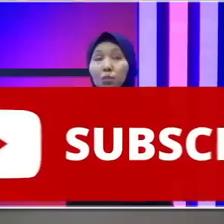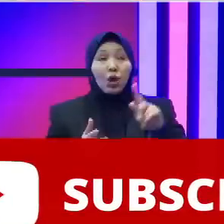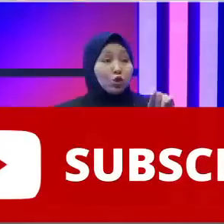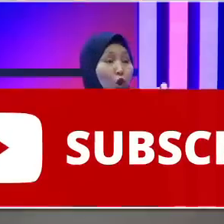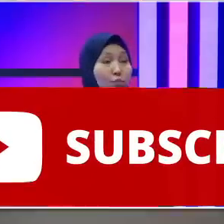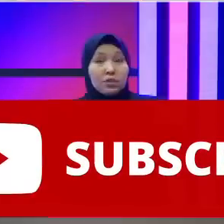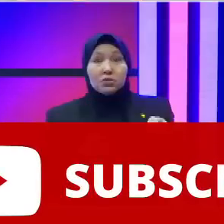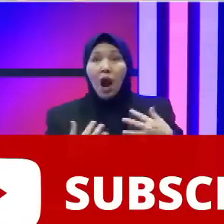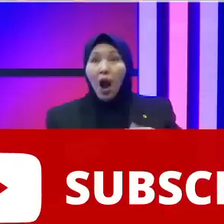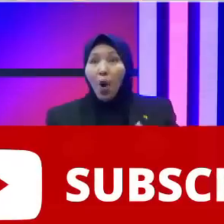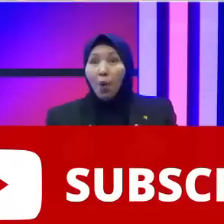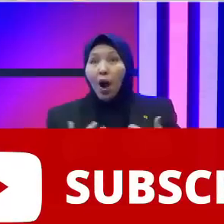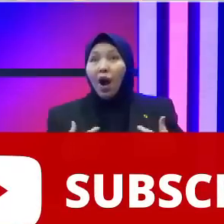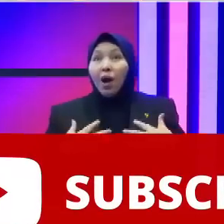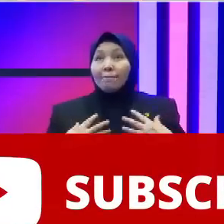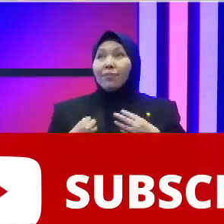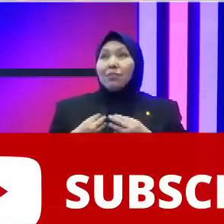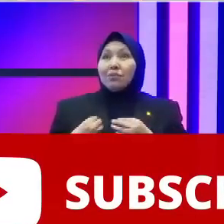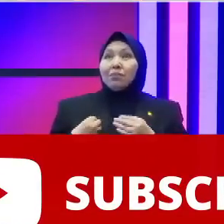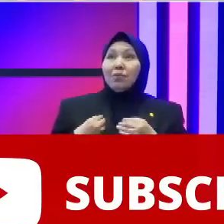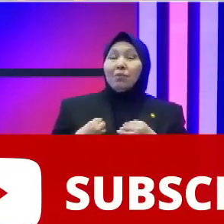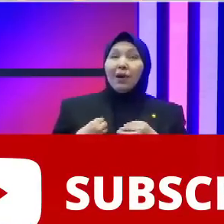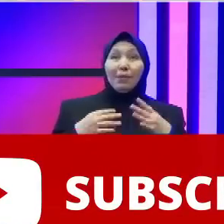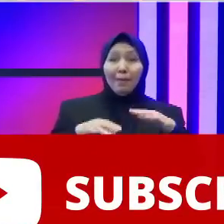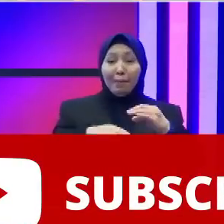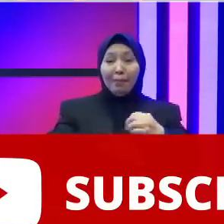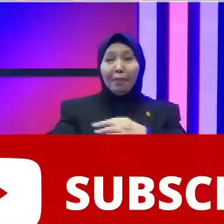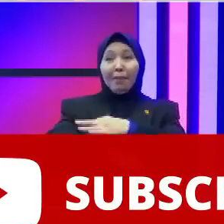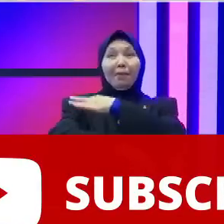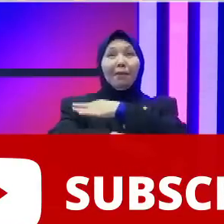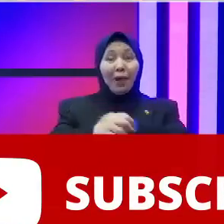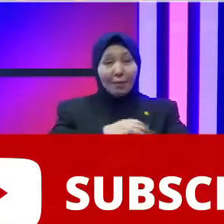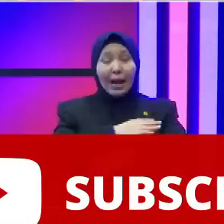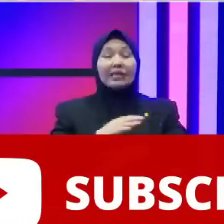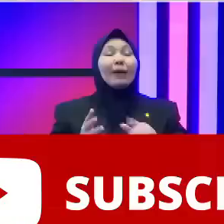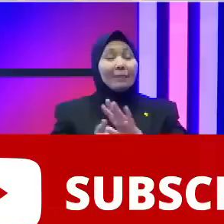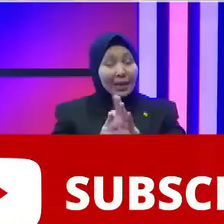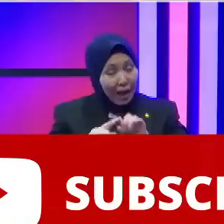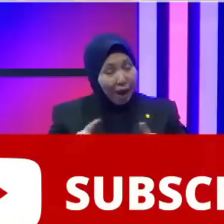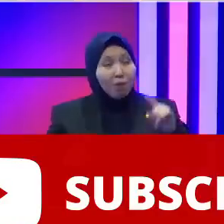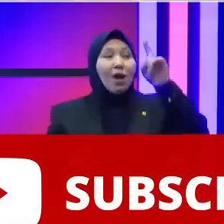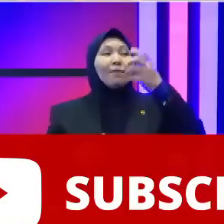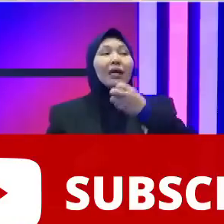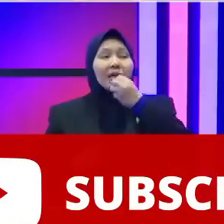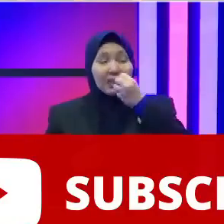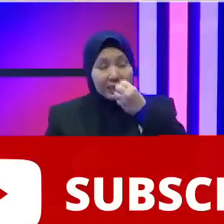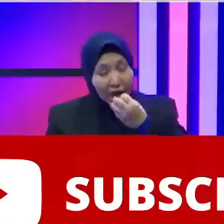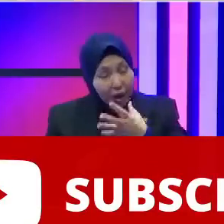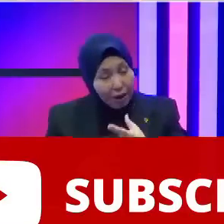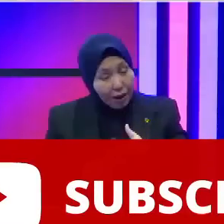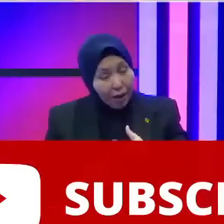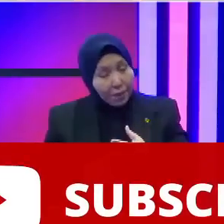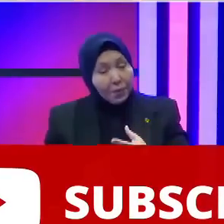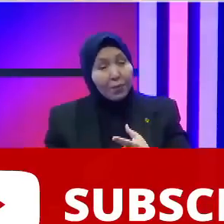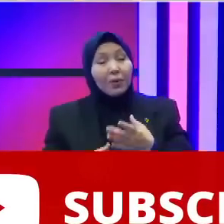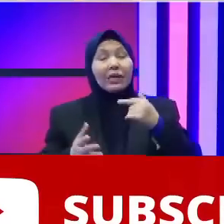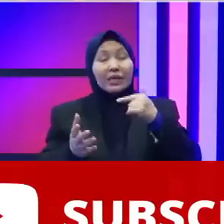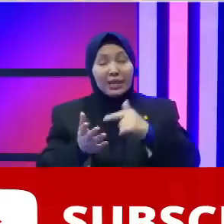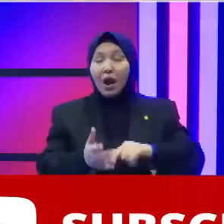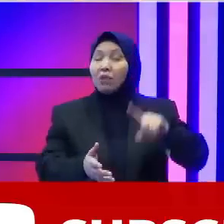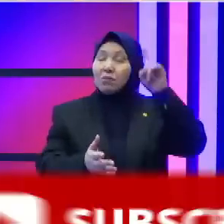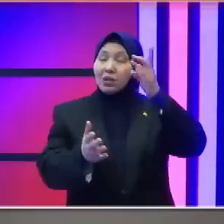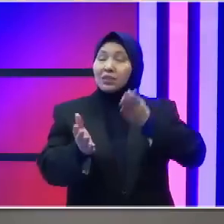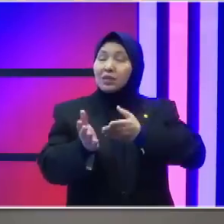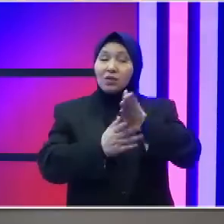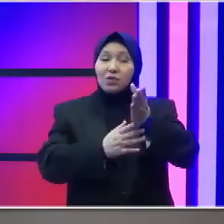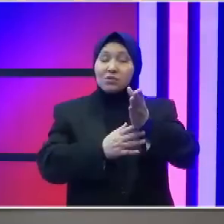itu mengerikan, itu seram ya? Amat menyerang buat. Tetapi terus Allah menyatakan inni ana rabbuka fahla na'laik ya,